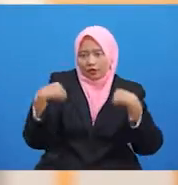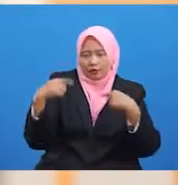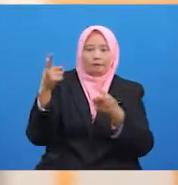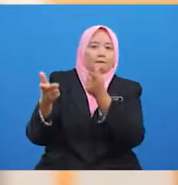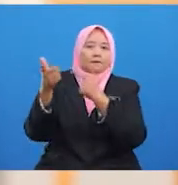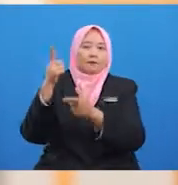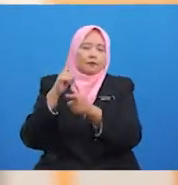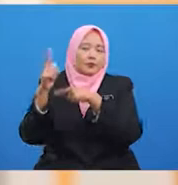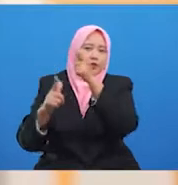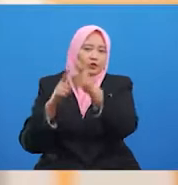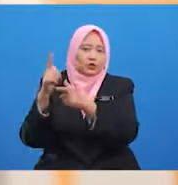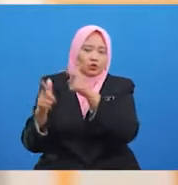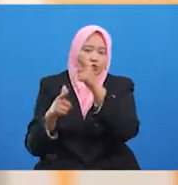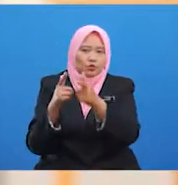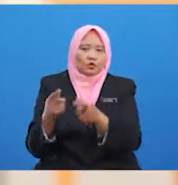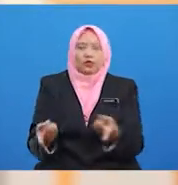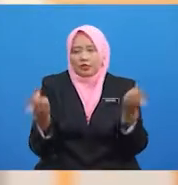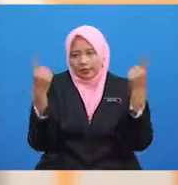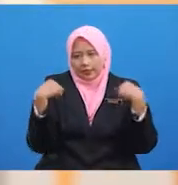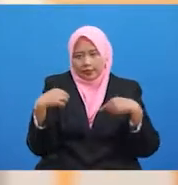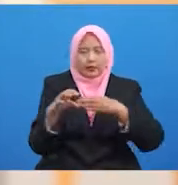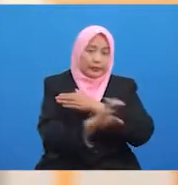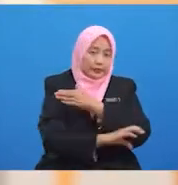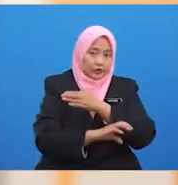kadar aliran tunai dalam negara.